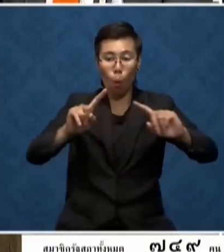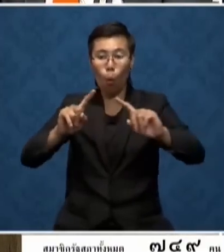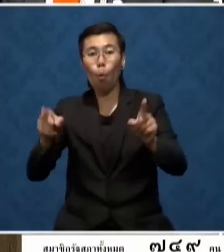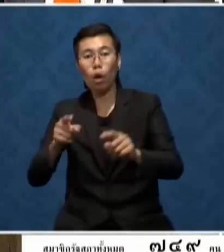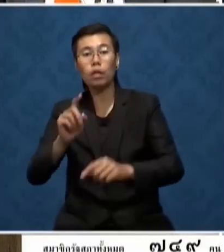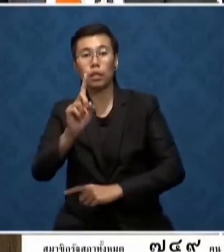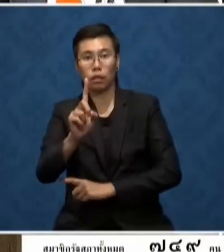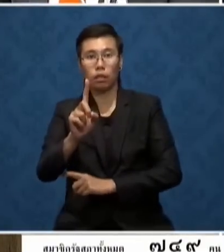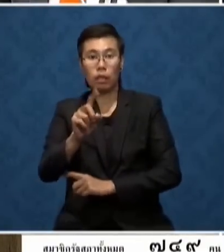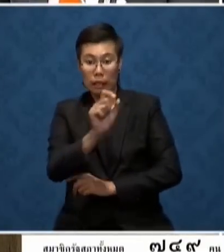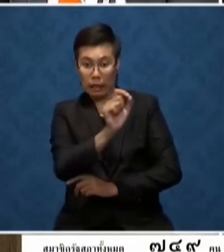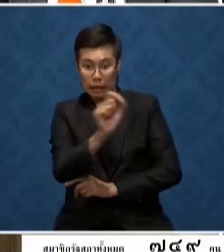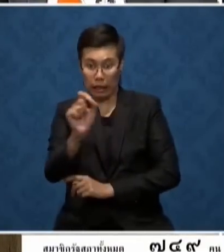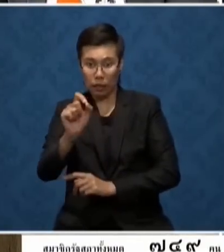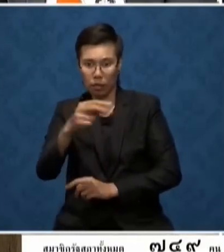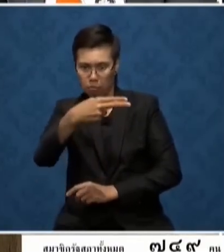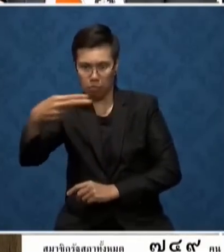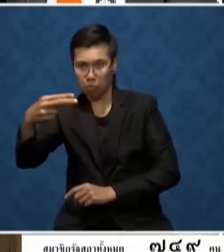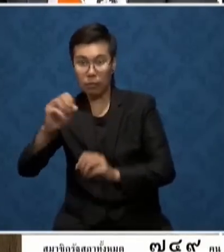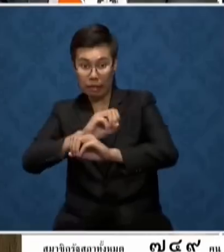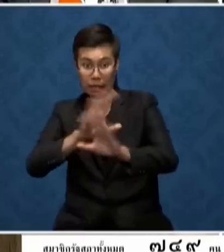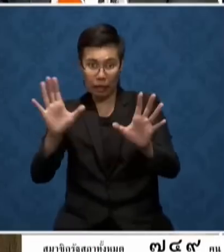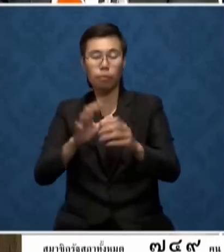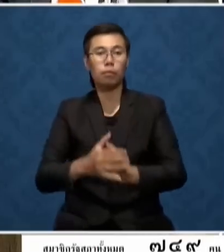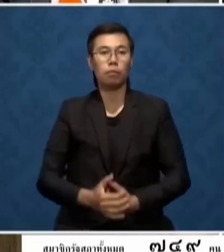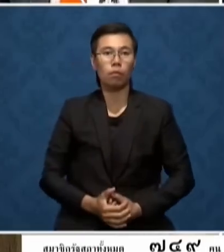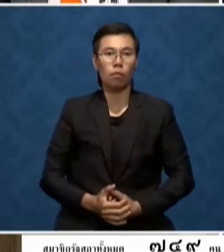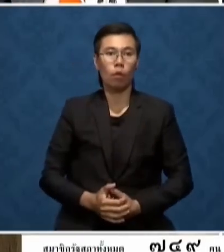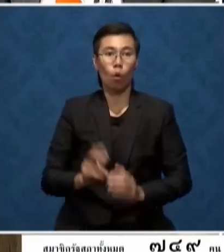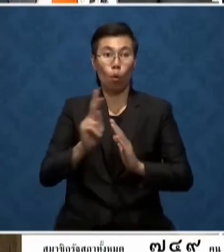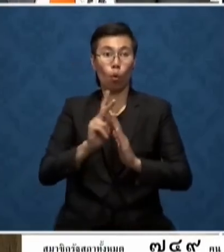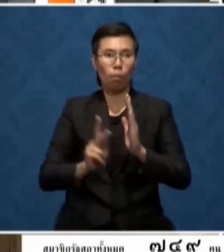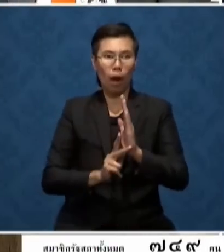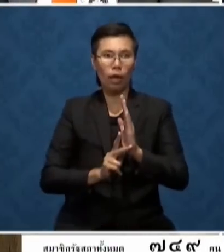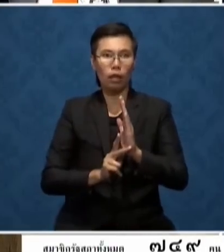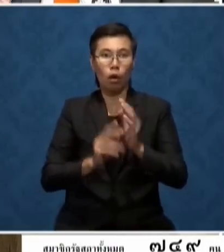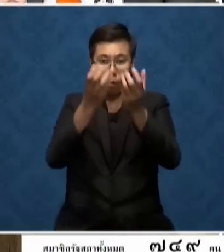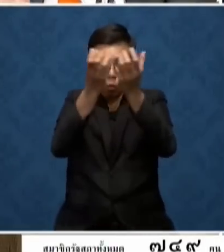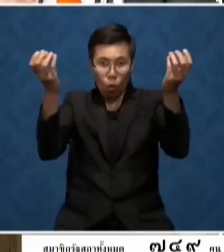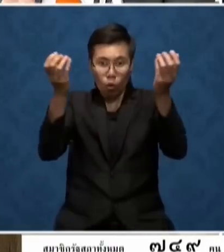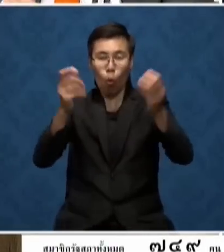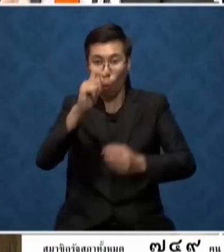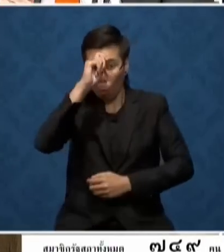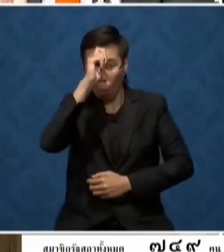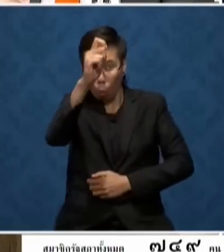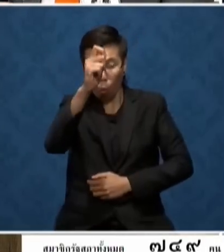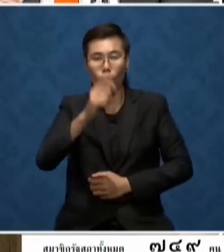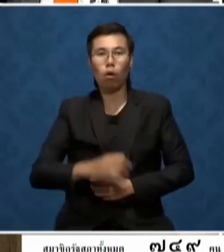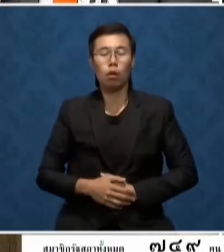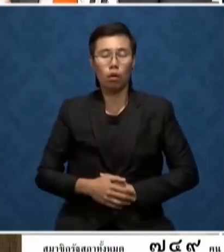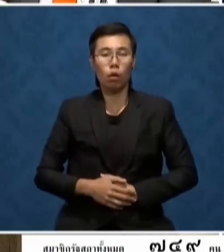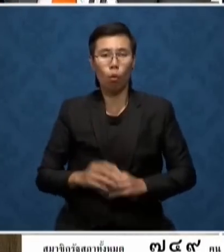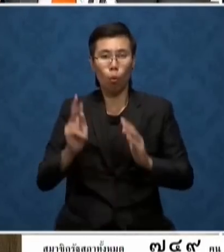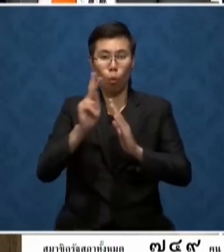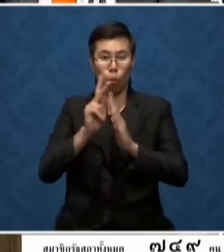1ระบุไว้ชัดแห่งรัฐธรรมนูญเนี่ยรัฐธรรมนูญเป็นกฎหมายสูงสุดของประเทศบทบัญญัติใดของ